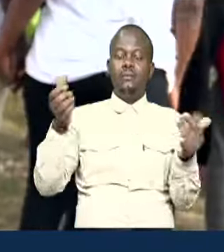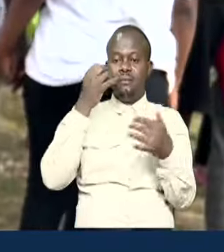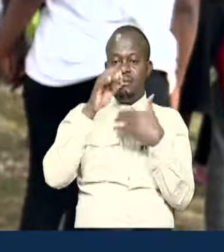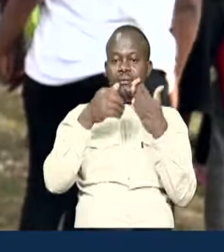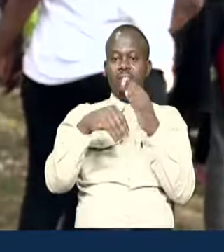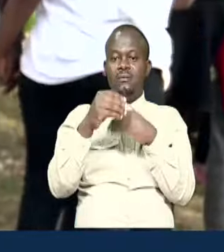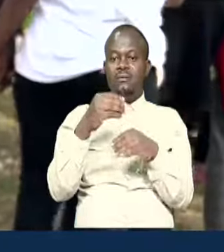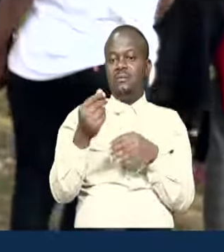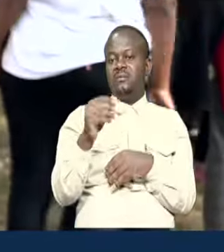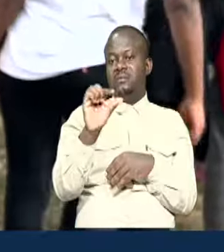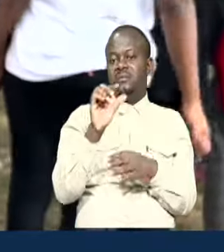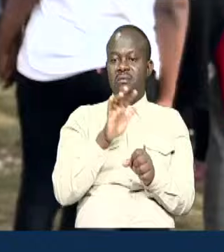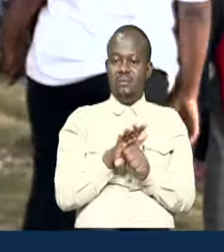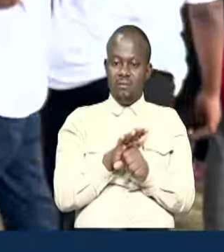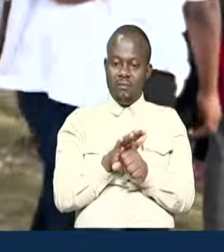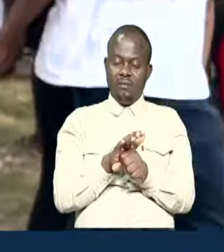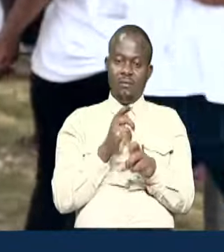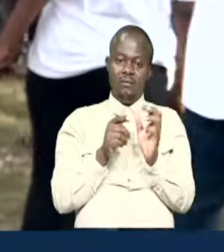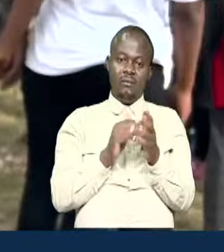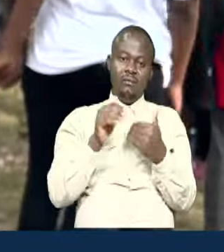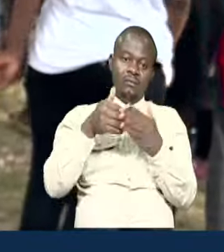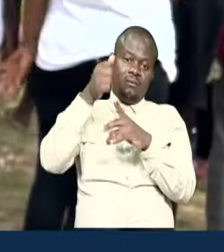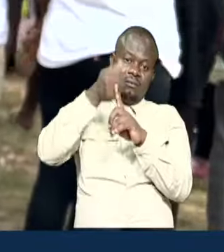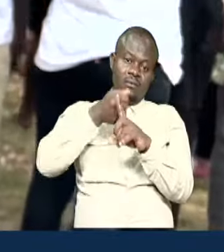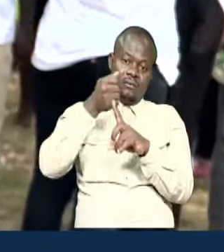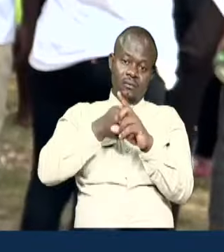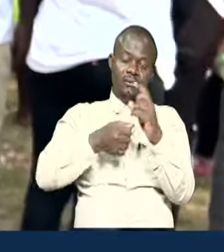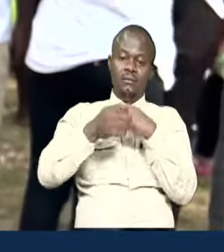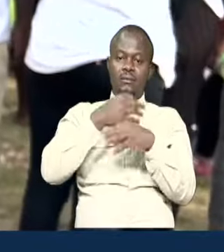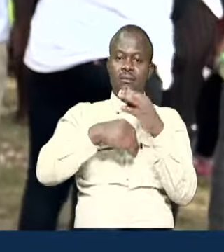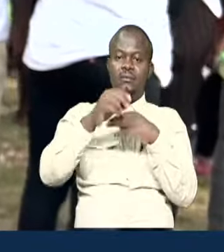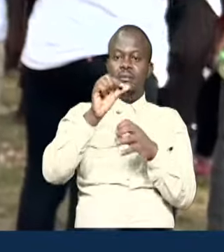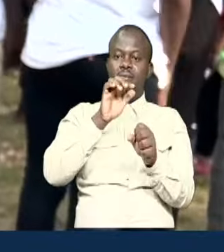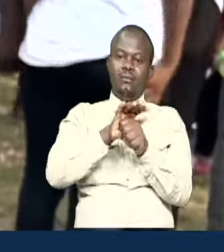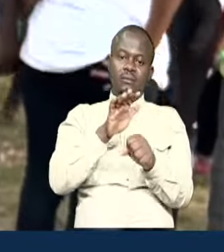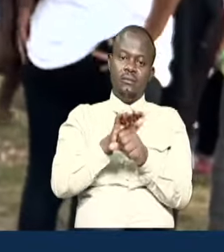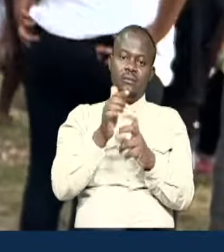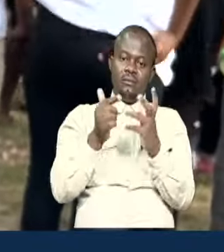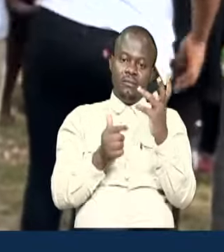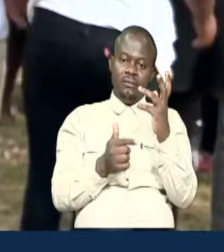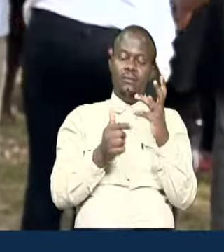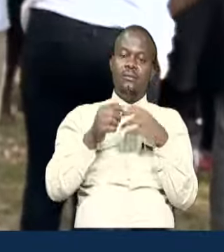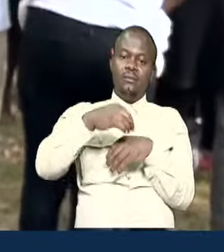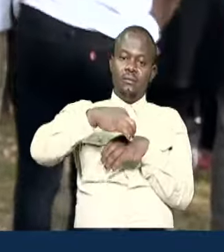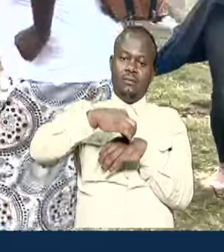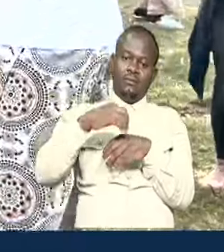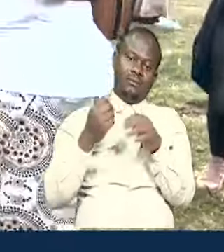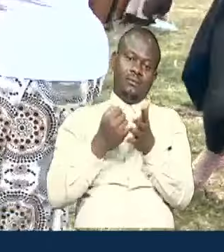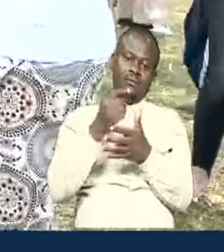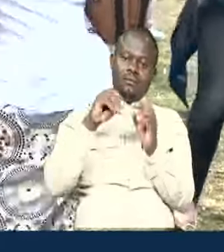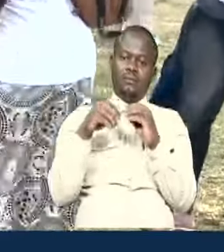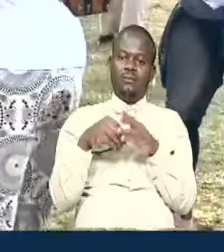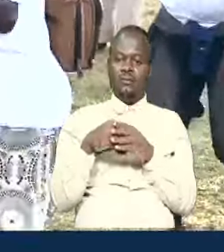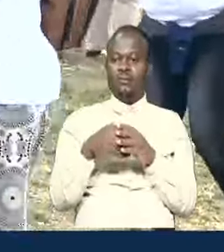warugurisha ukarugurisha amafaranga makeya cyane, ariko duharanira ko inganda ntoya zizaba nyinshi n'ahangaha impu z'intama zikabyazwa umusaruro. Mu